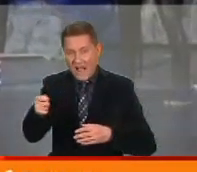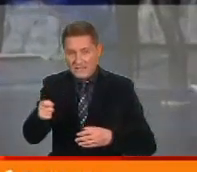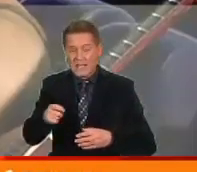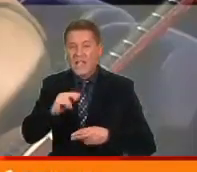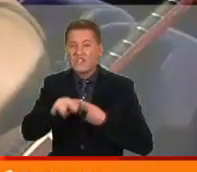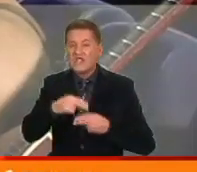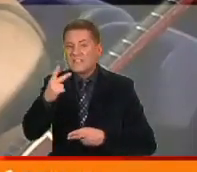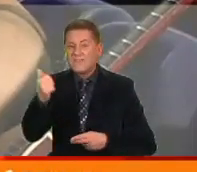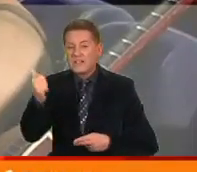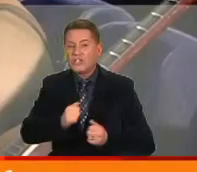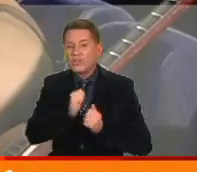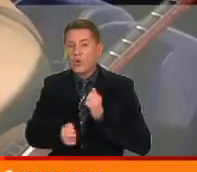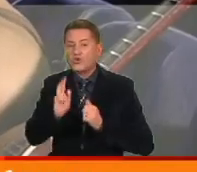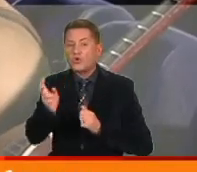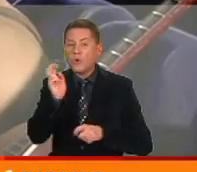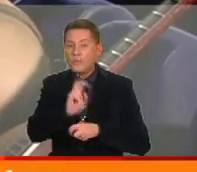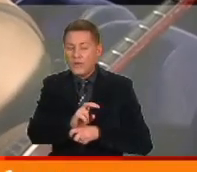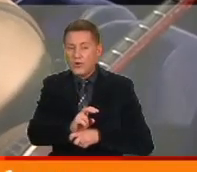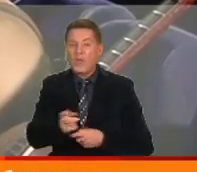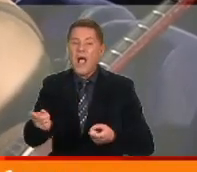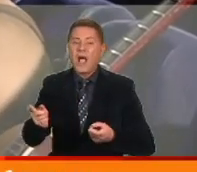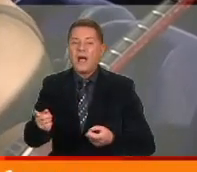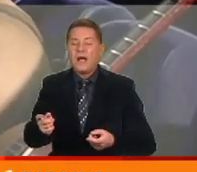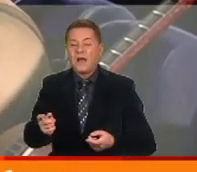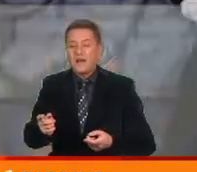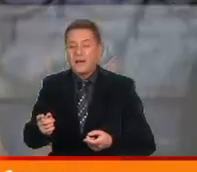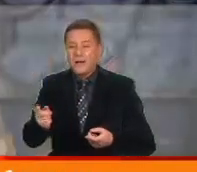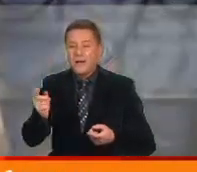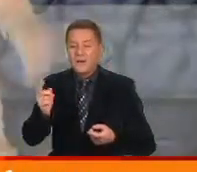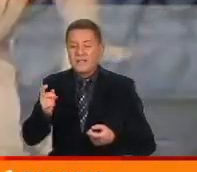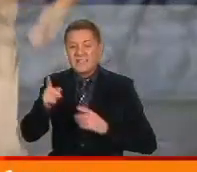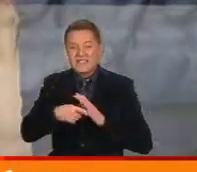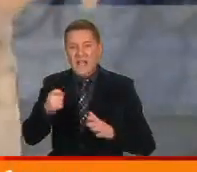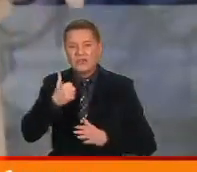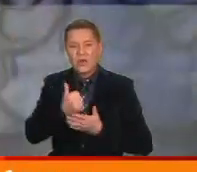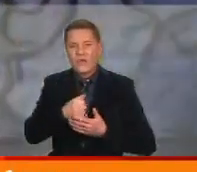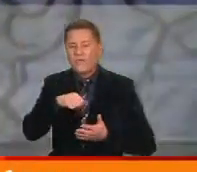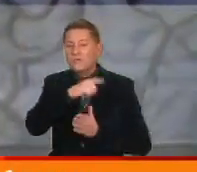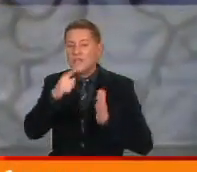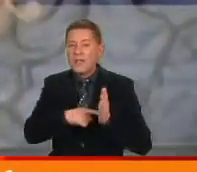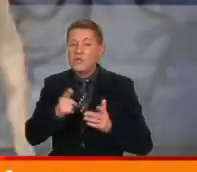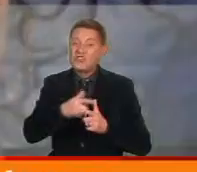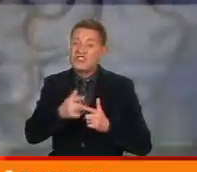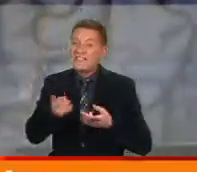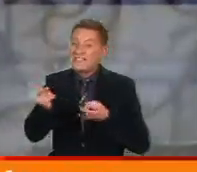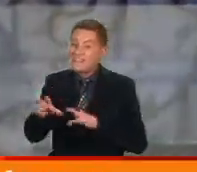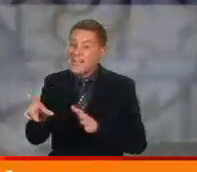глядачів, який потрапить в таємничий дім, дізнається відповідь на головну загадку. чи залишиться Алекс